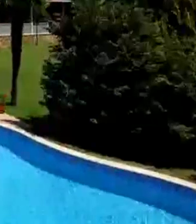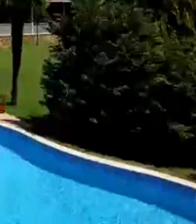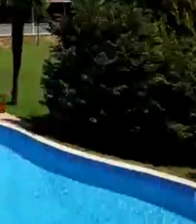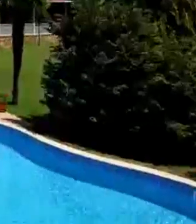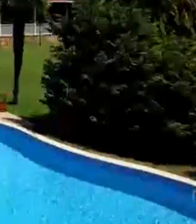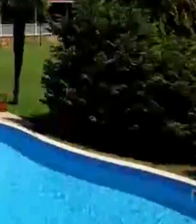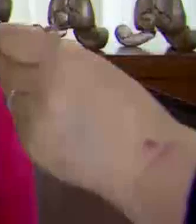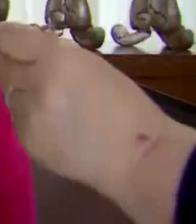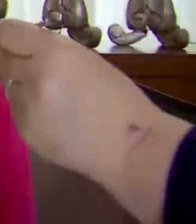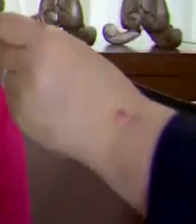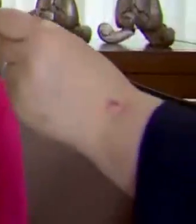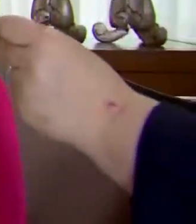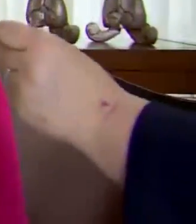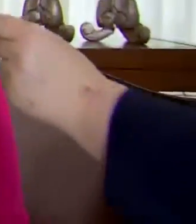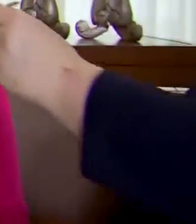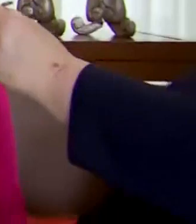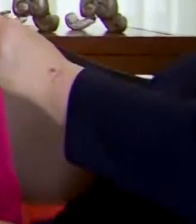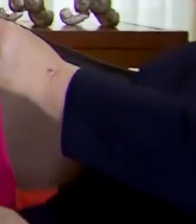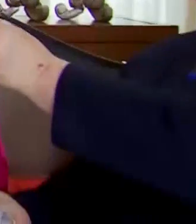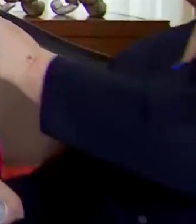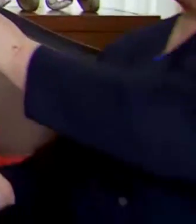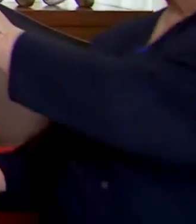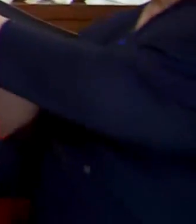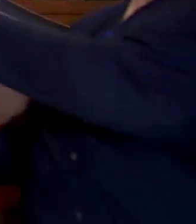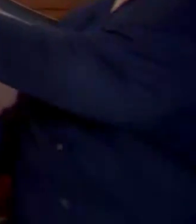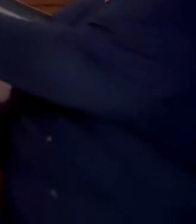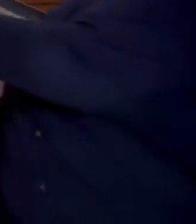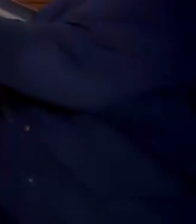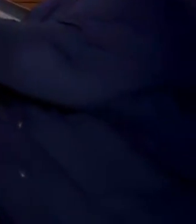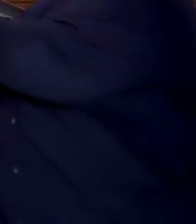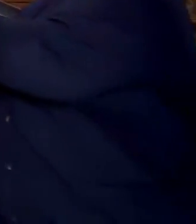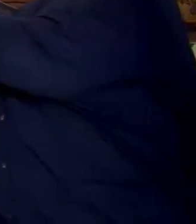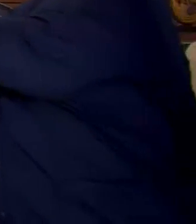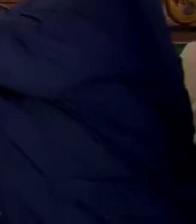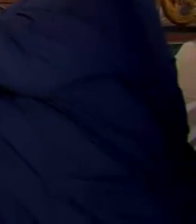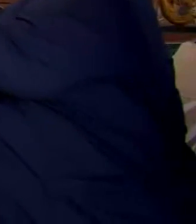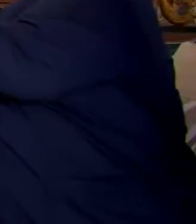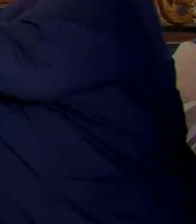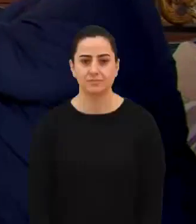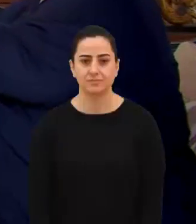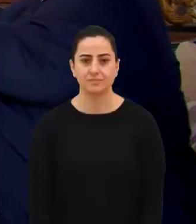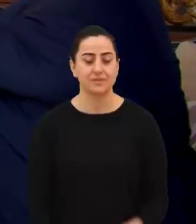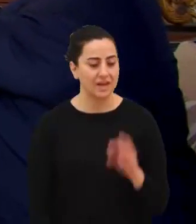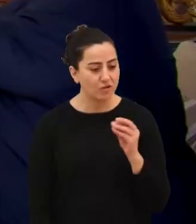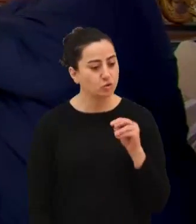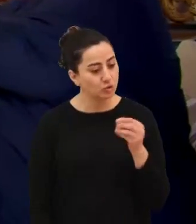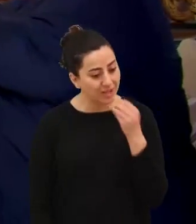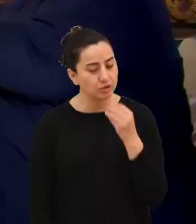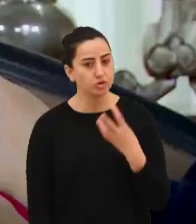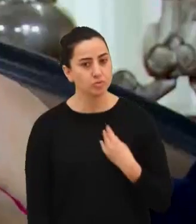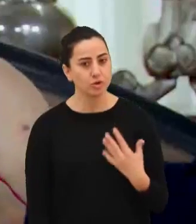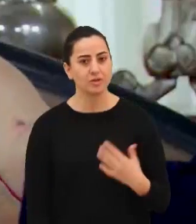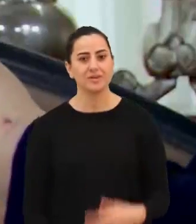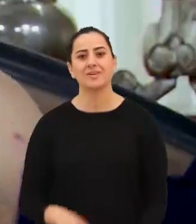bahçesi. Serpil Turşu, Badire'de revani tatlısı yedirmeye çalışıyor. Yavrum, ye tuzluyu da sütün